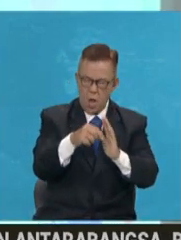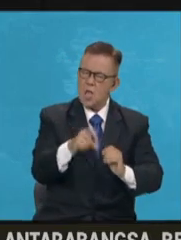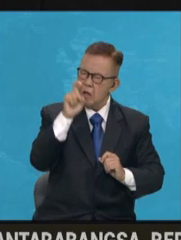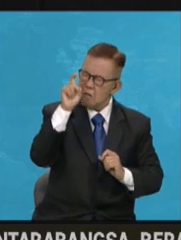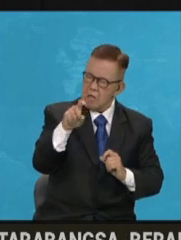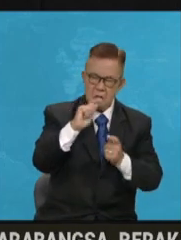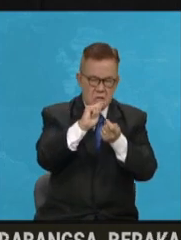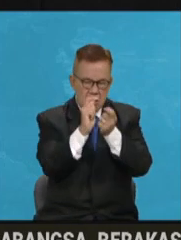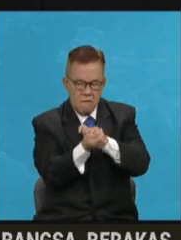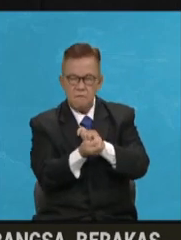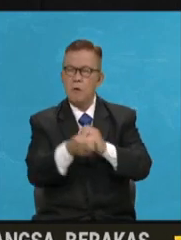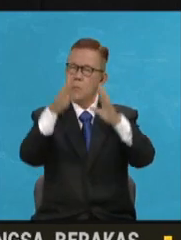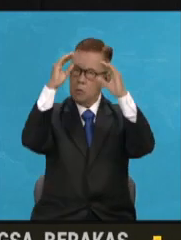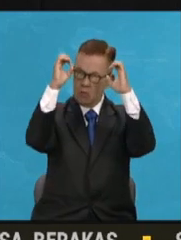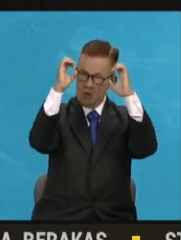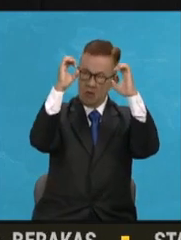pendidikan